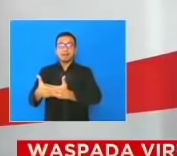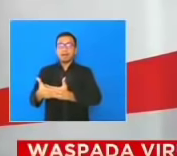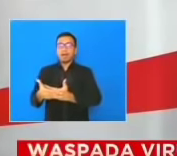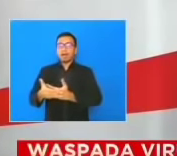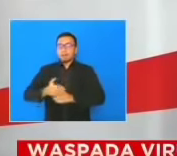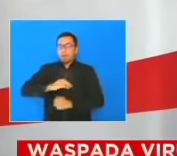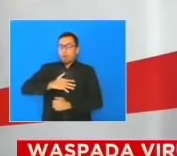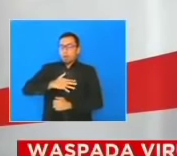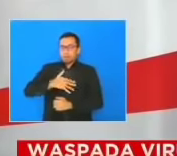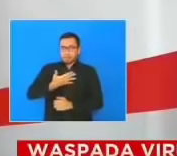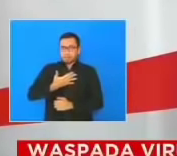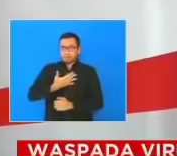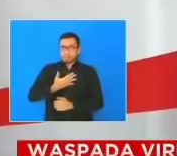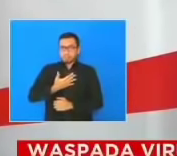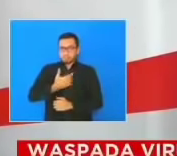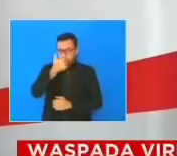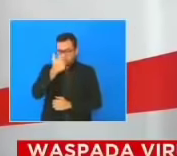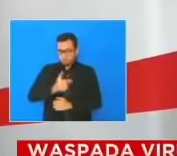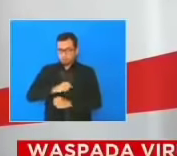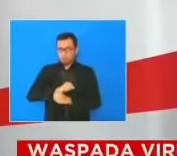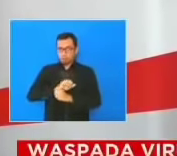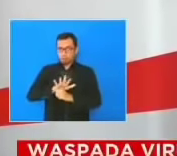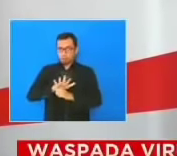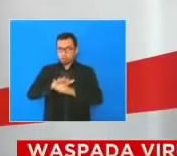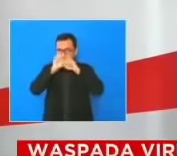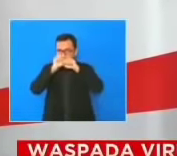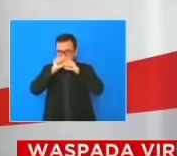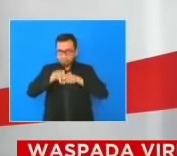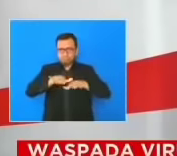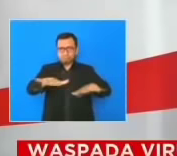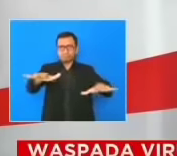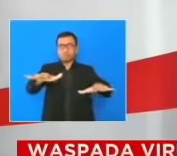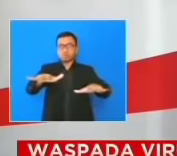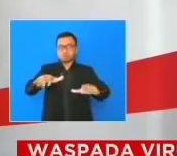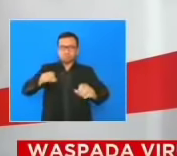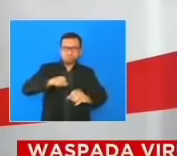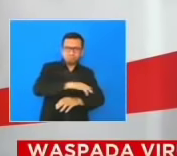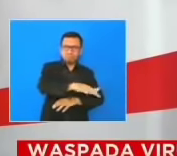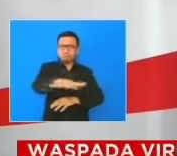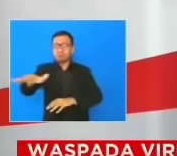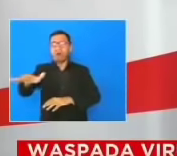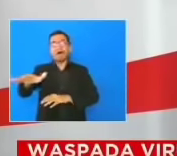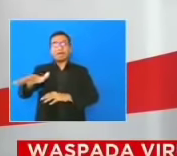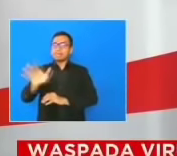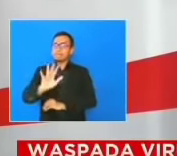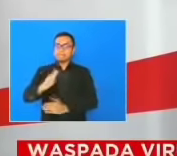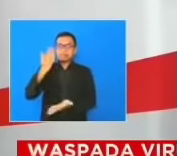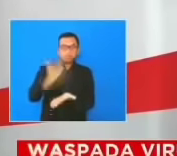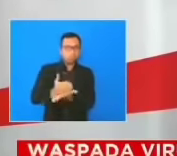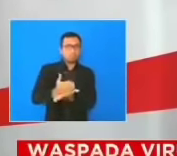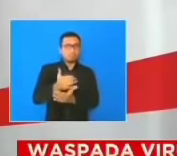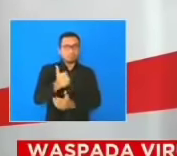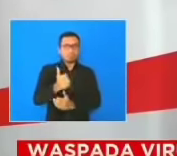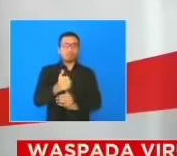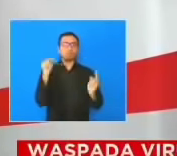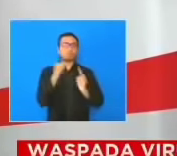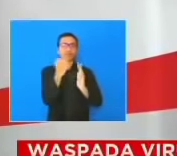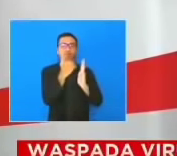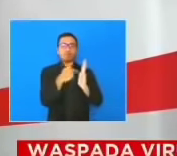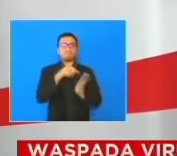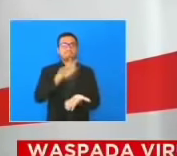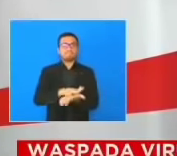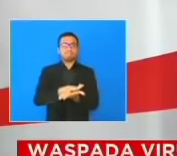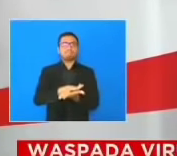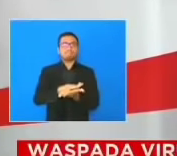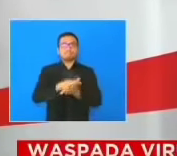terjadinya penularan COVID-19 dari orang lain. Oleh karena itu,